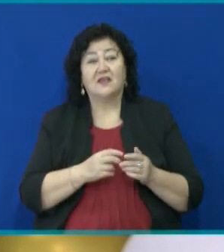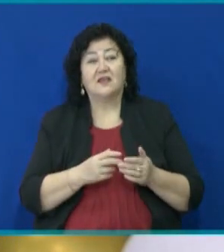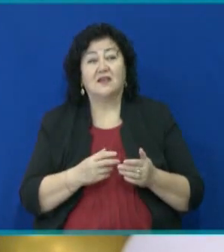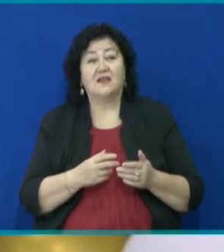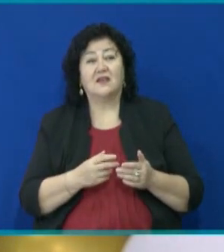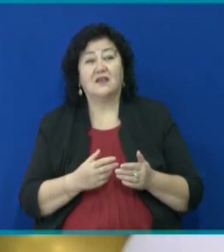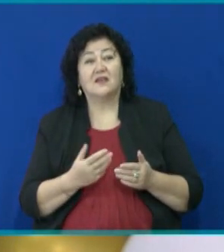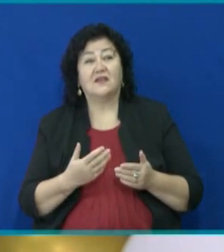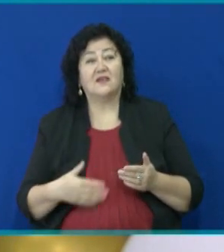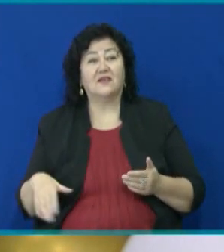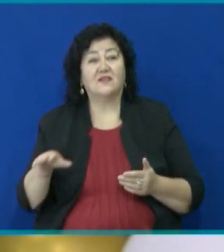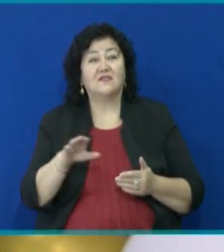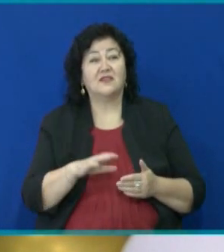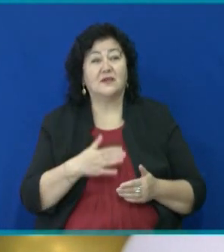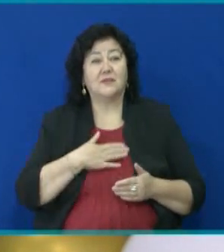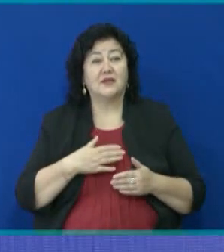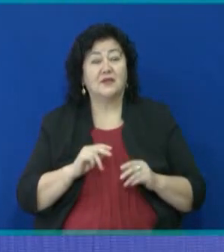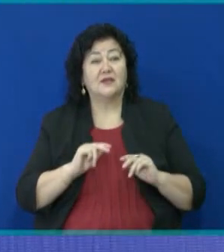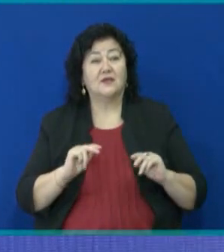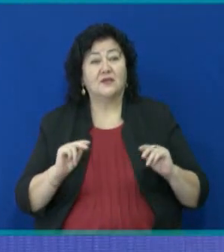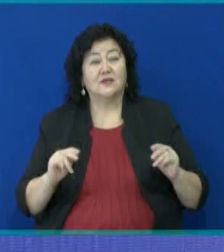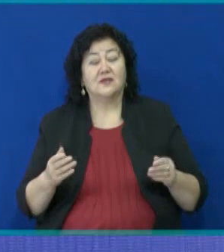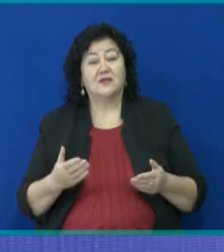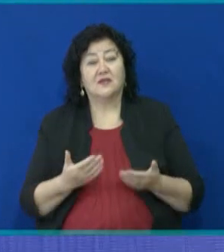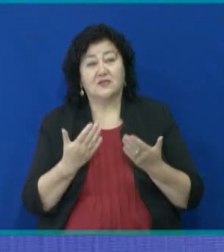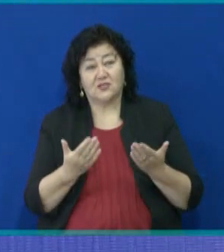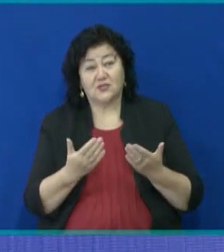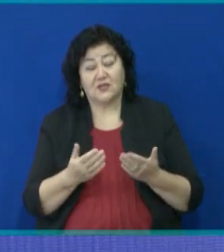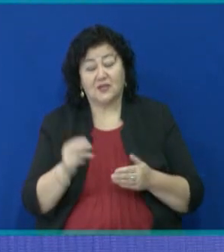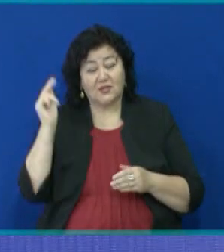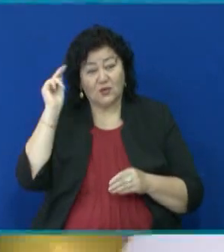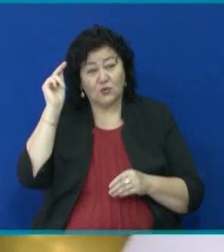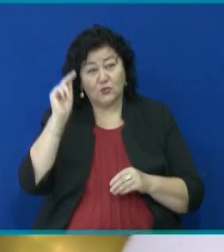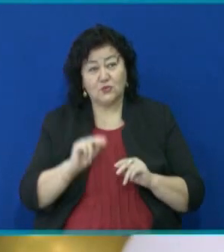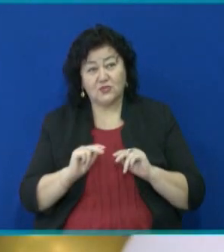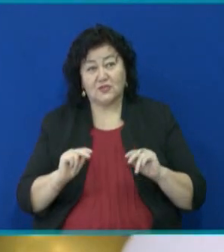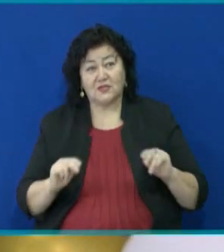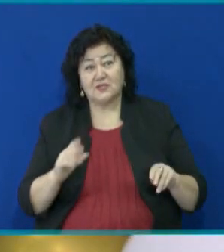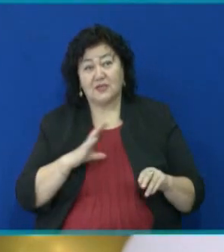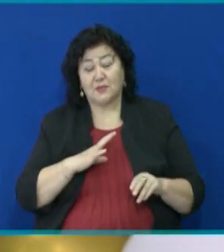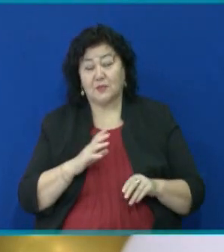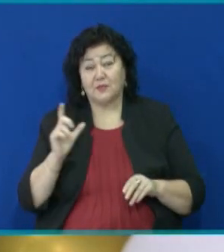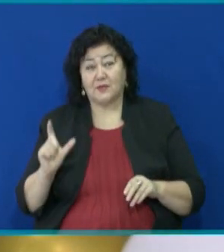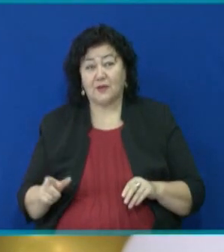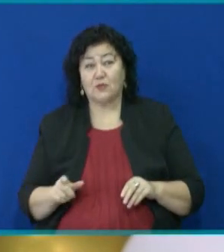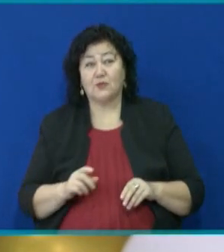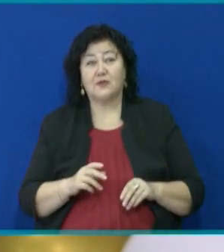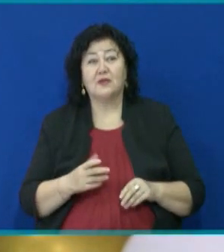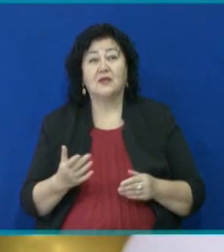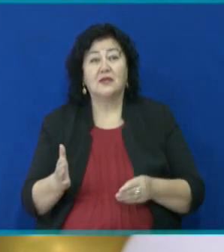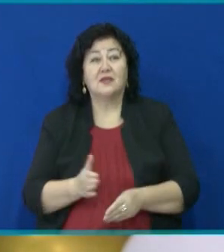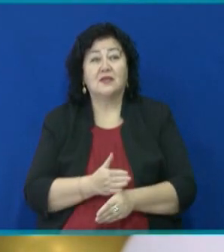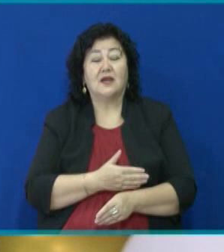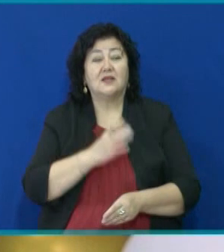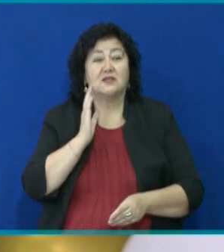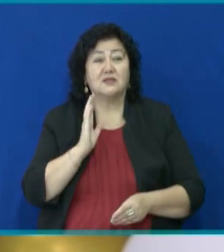все фактически мои ученики. Они все прошли через мои руки. Поэтому я думаю, что и дальше, сколько смогу, пока